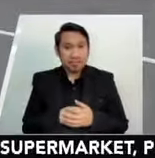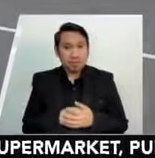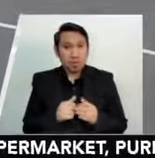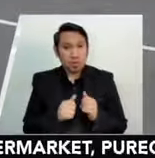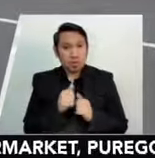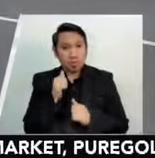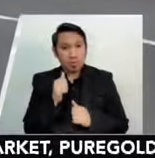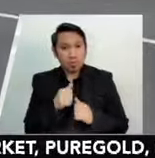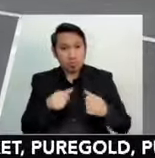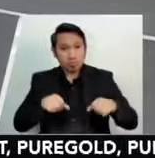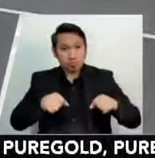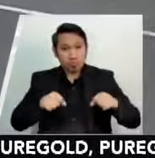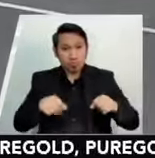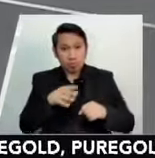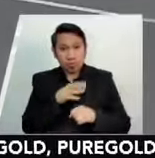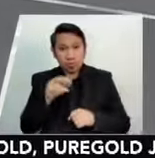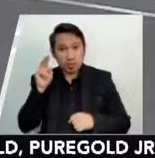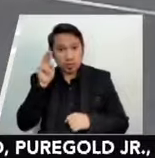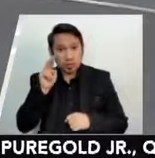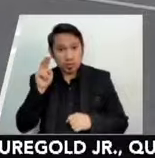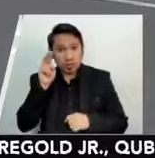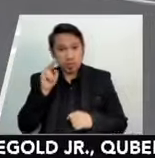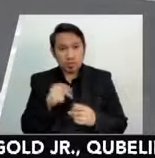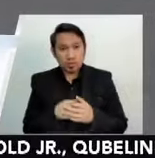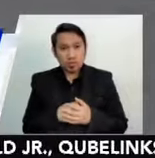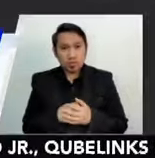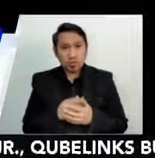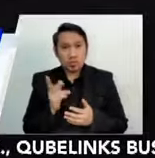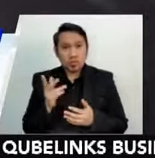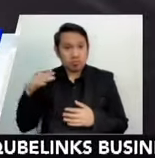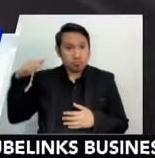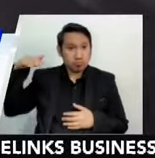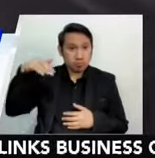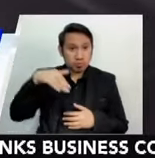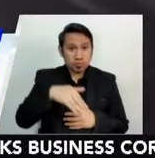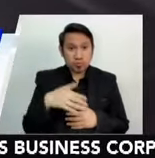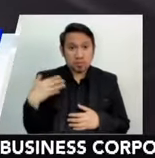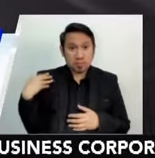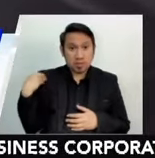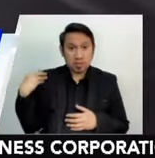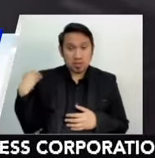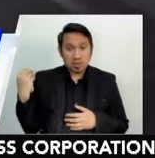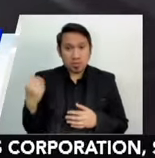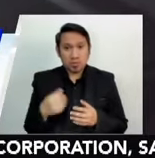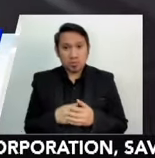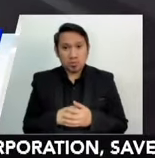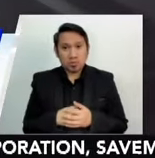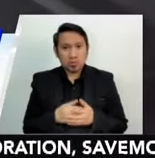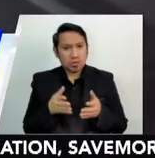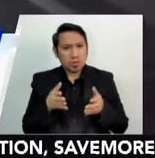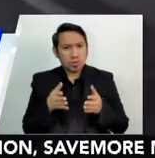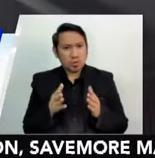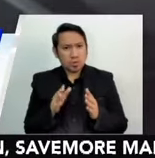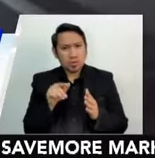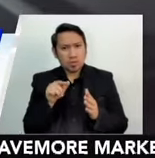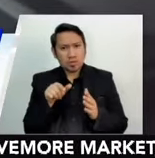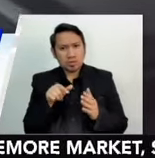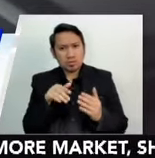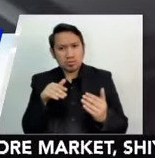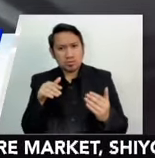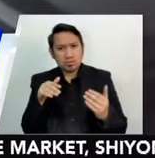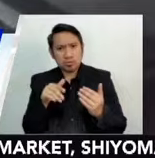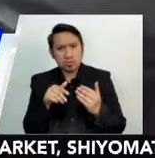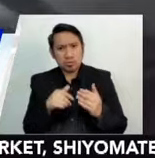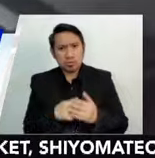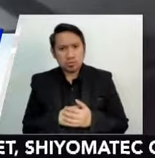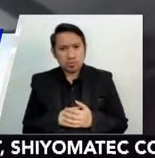at ang nagvi-video. Pababa na ito papuntang Balintawak Toll Plaza. Ang daloy ng trapiko rito ang sinalubong ng rider na nag-counterflow.